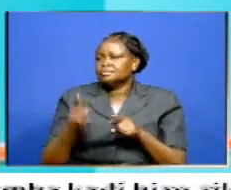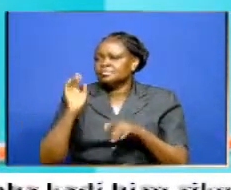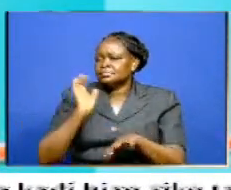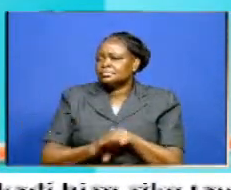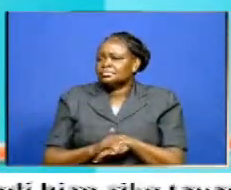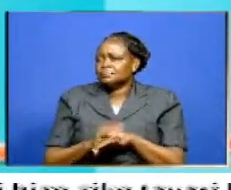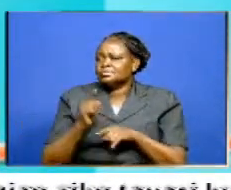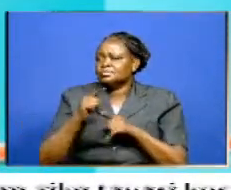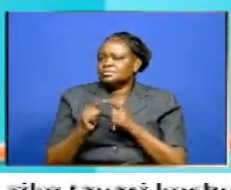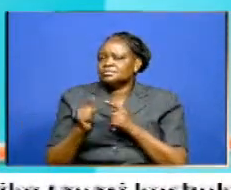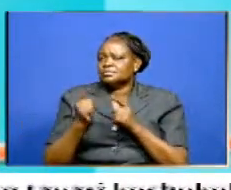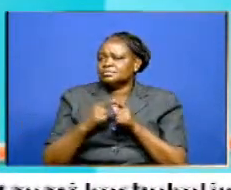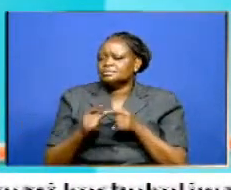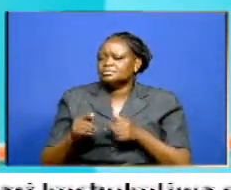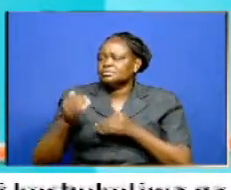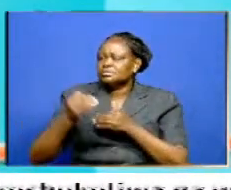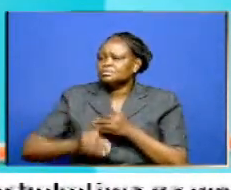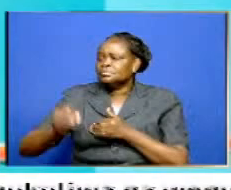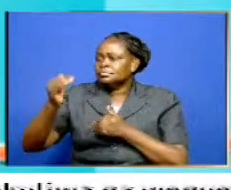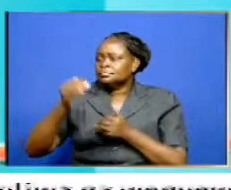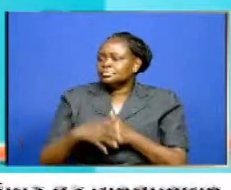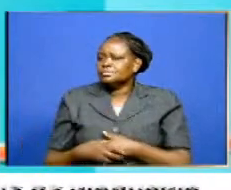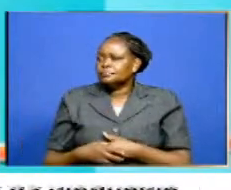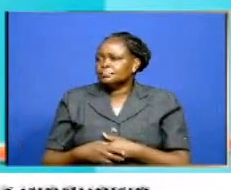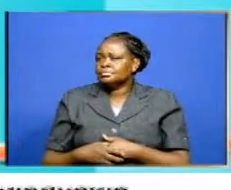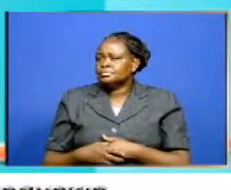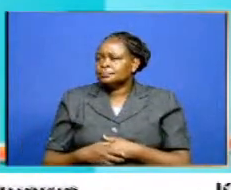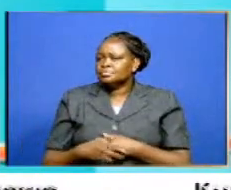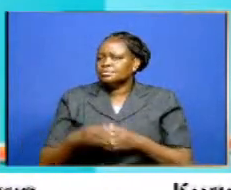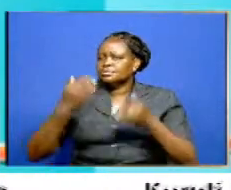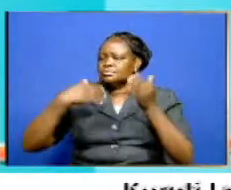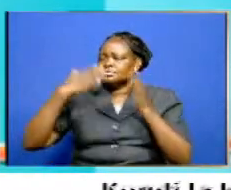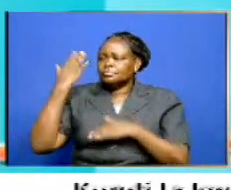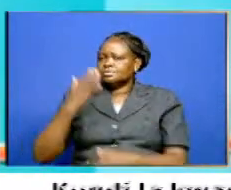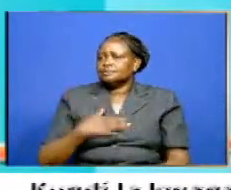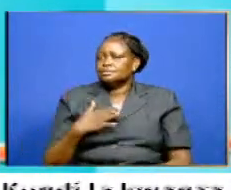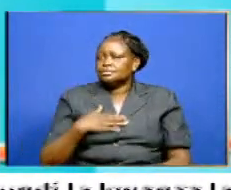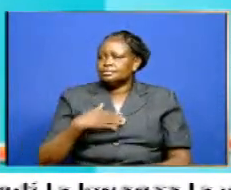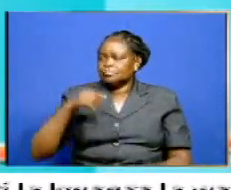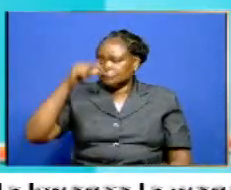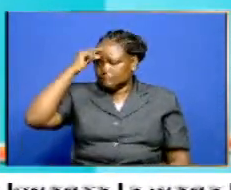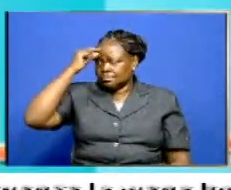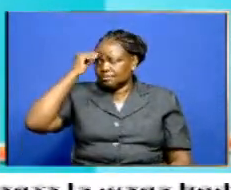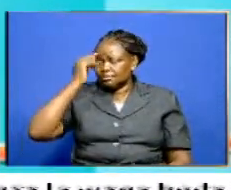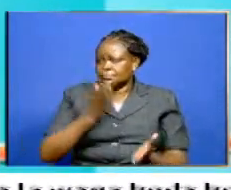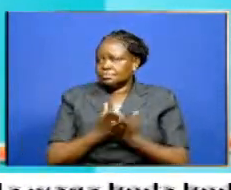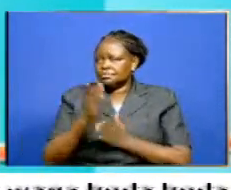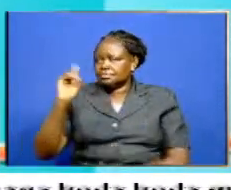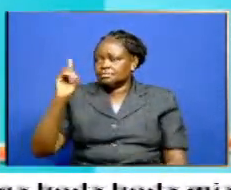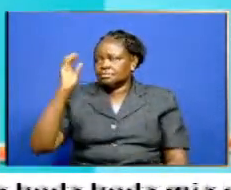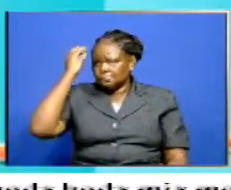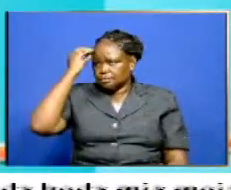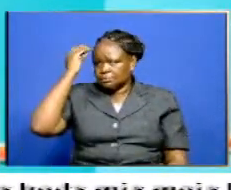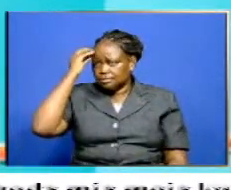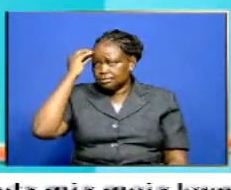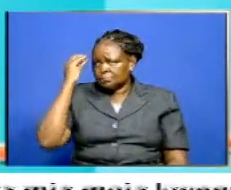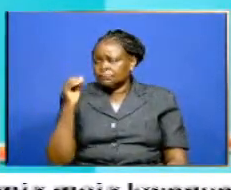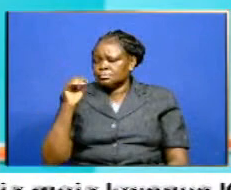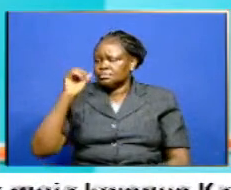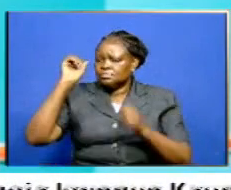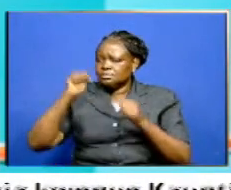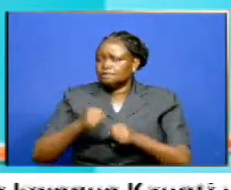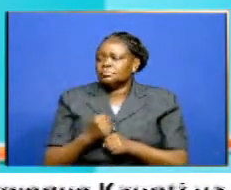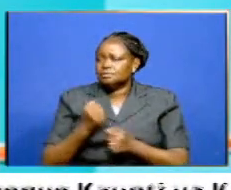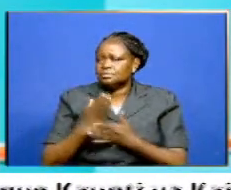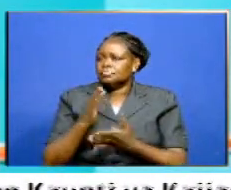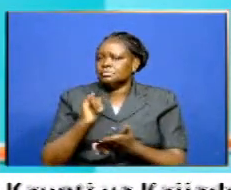mgao wao. Kusonga mbele, vyuo vikuu vyetu, serikali kupitia Ministry ya Education iweze ku make sure ya